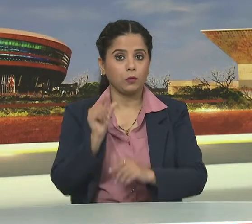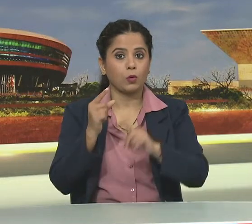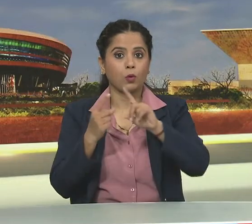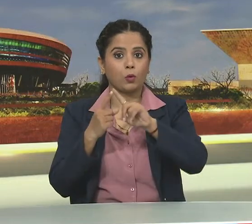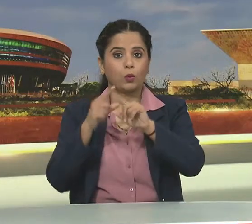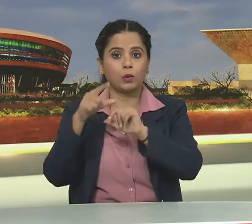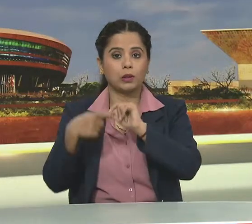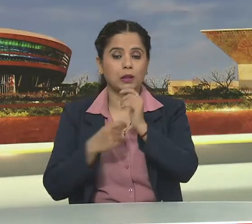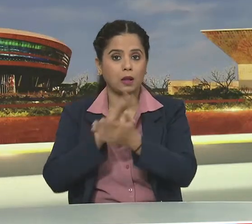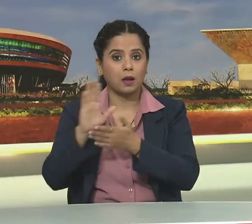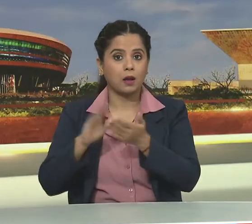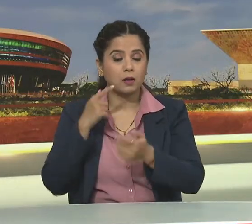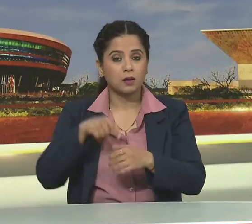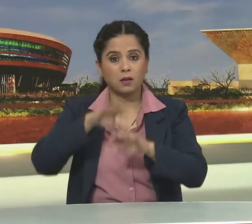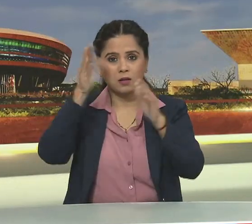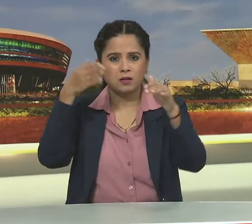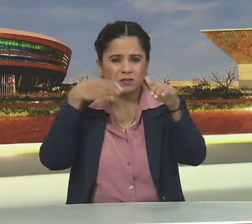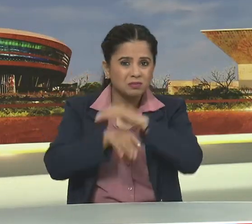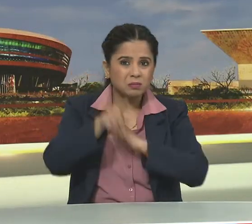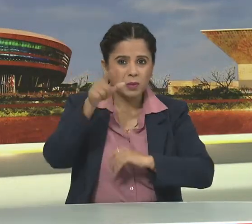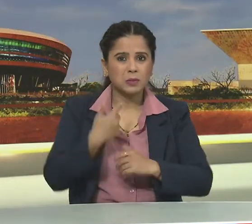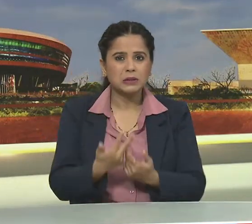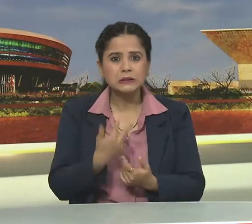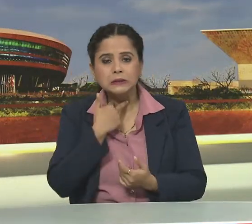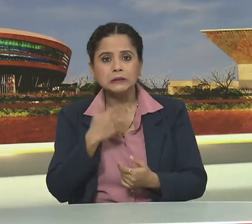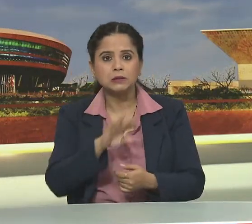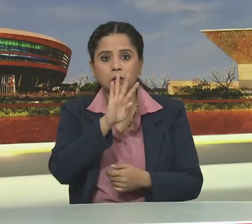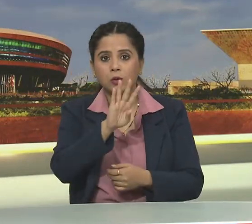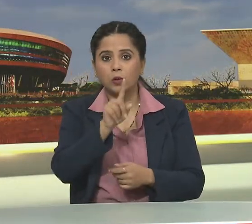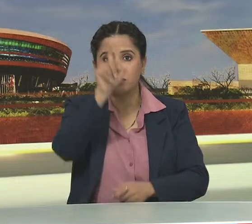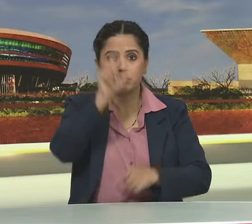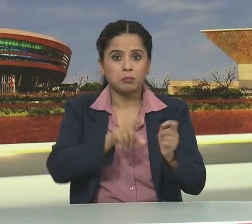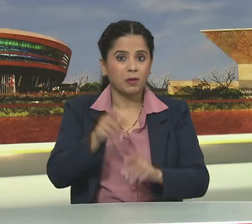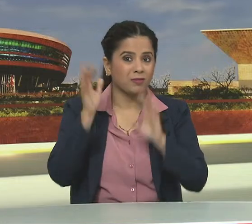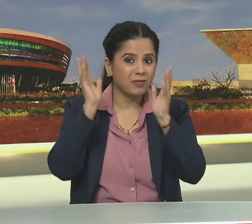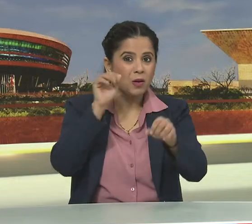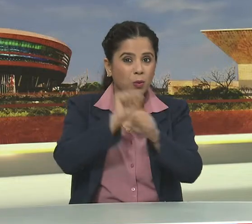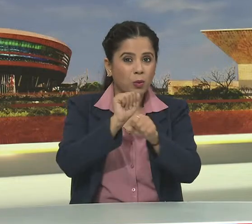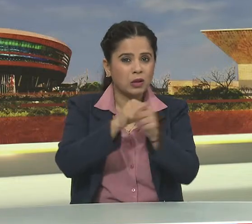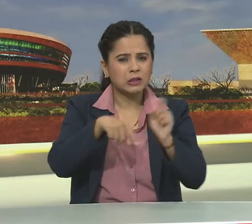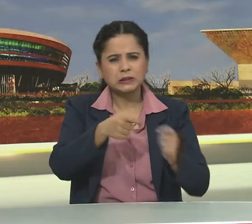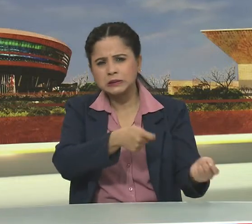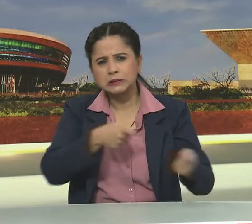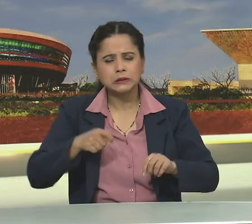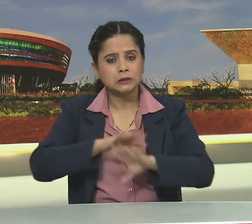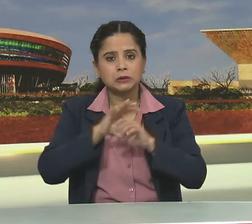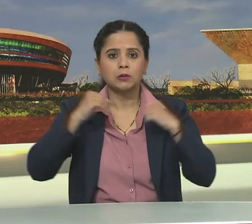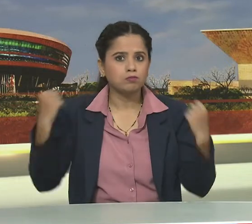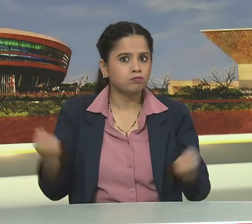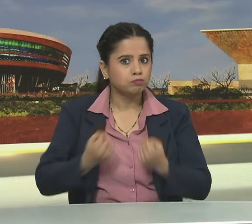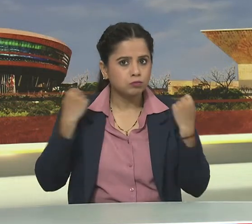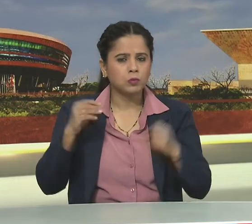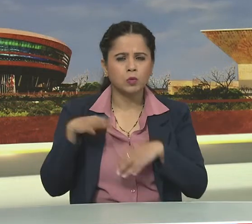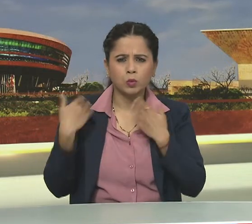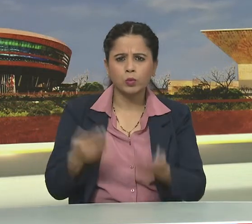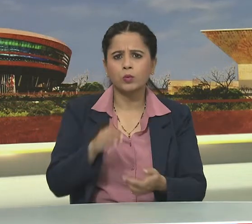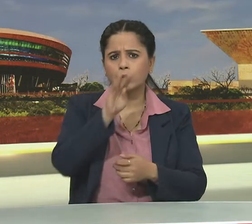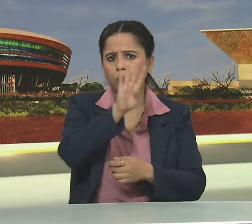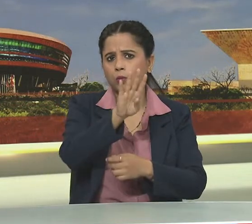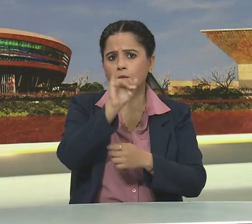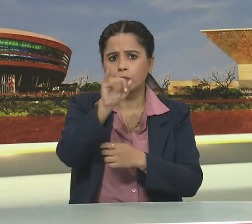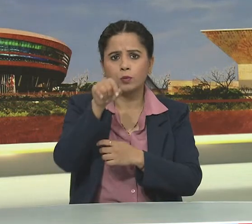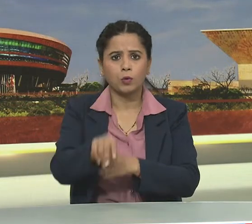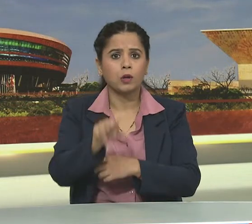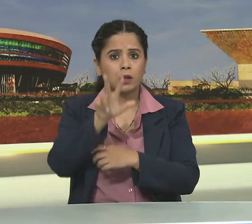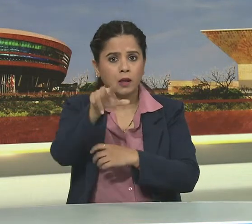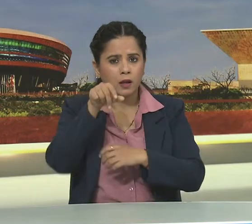उत्तरकाशी की सिलक्यारा सुरंग में फंसे 41 श्रम वीरों को बचाने के लिए हर संभव प्रयास जारी। अब तक